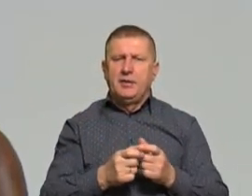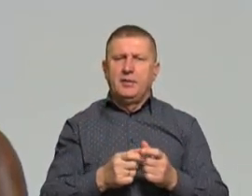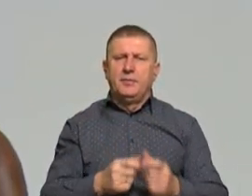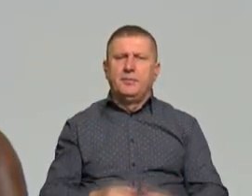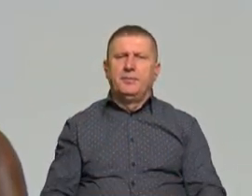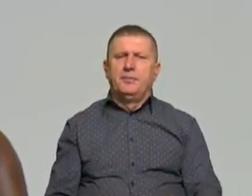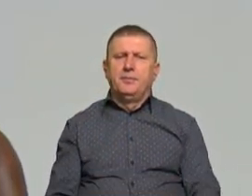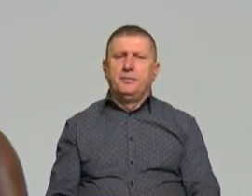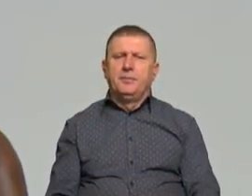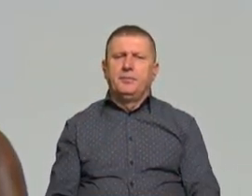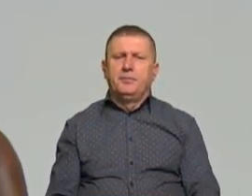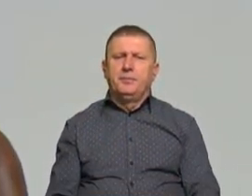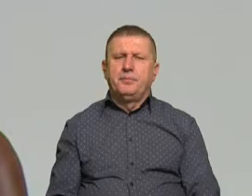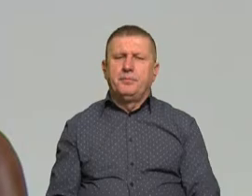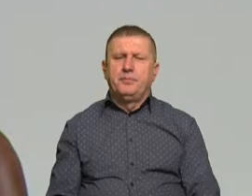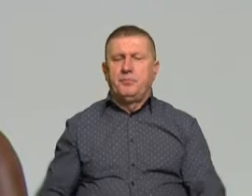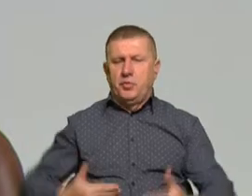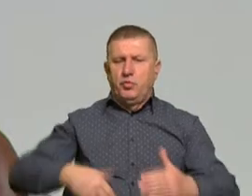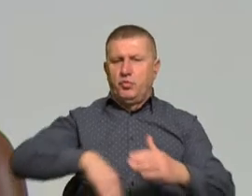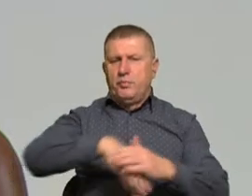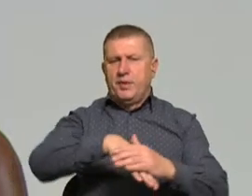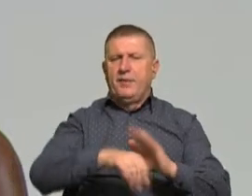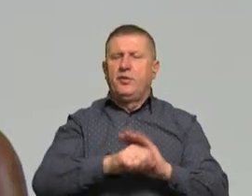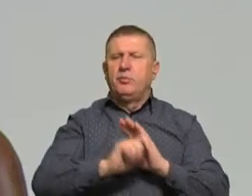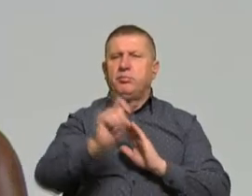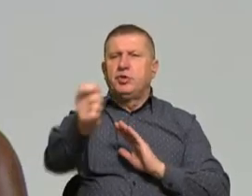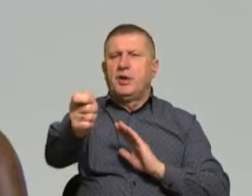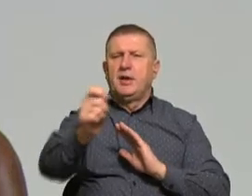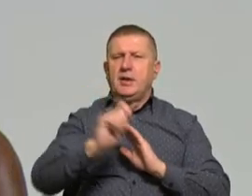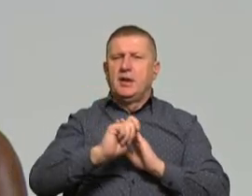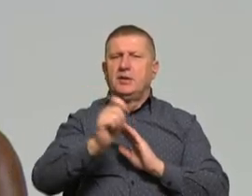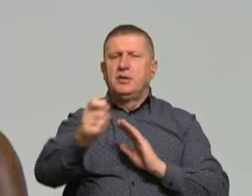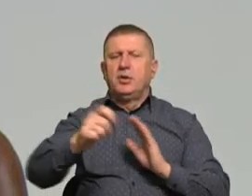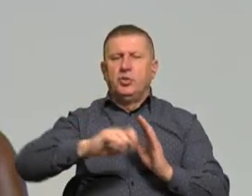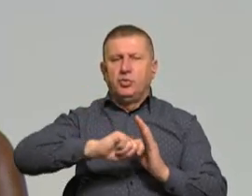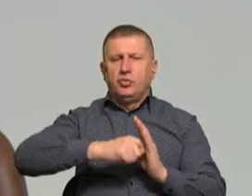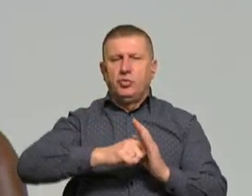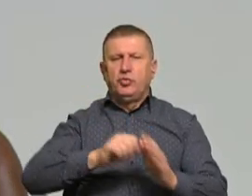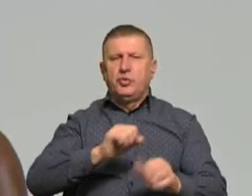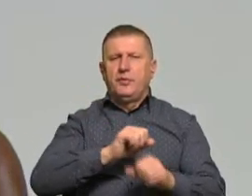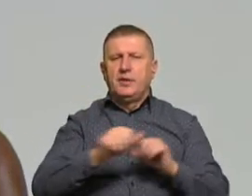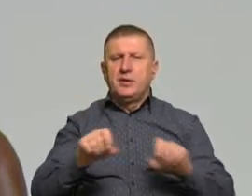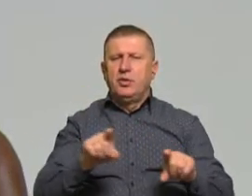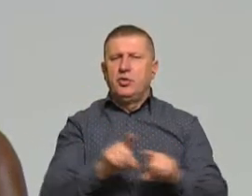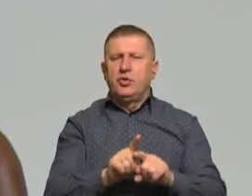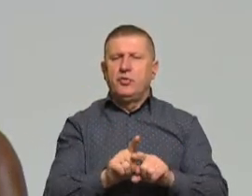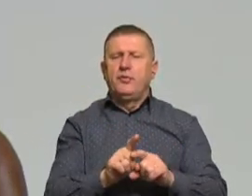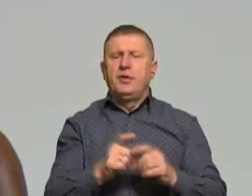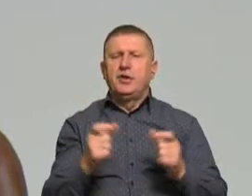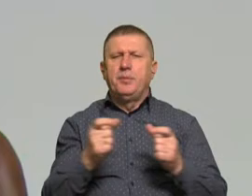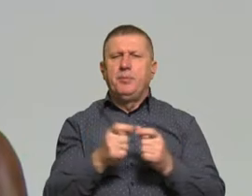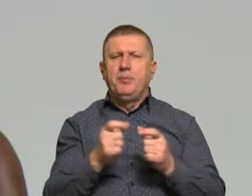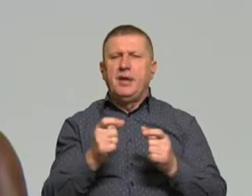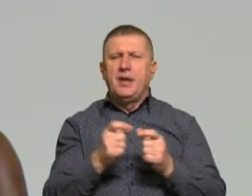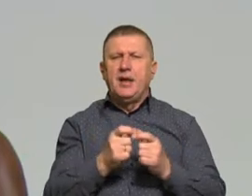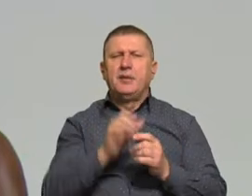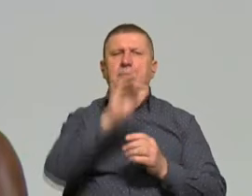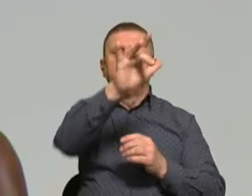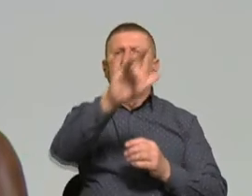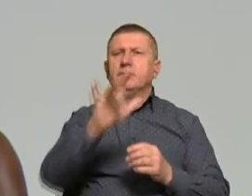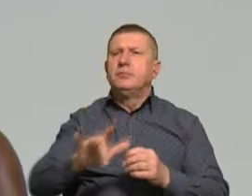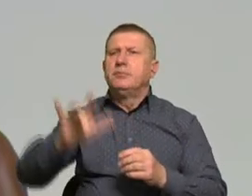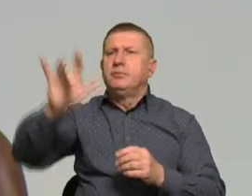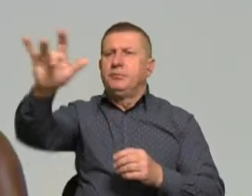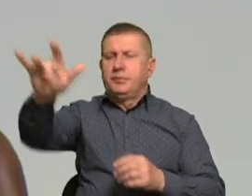był uprawniał do bezpłatnego przejazdu. Kluczowe jest również wprowadzenie biletu aglomeracyjnego i rozwój